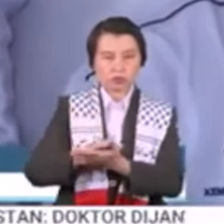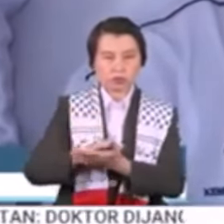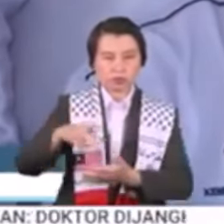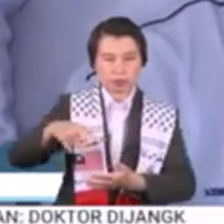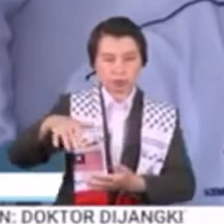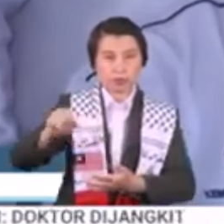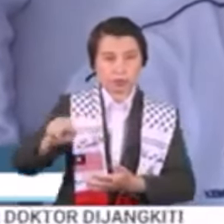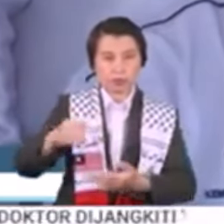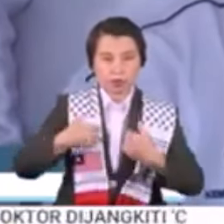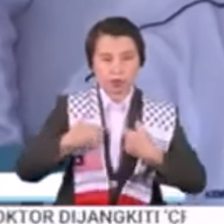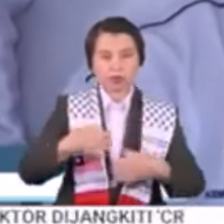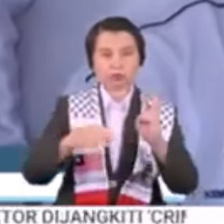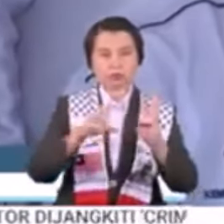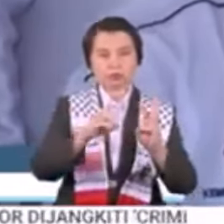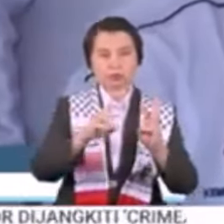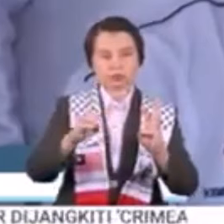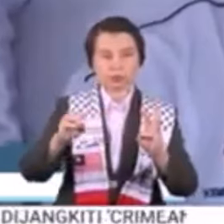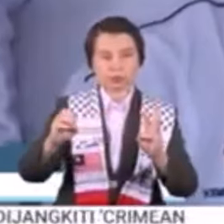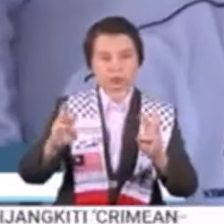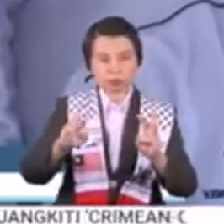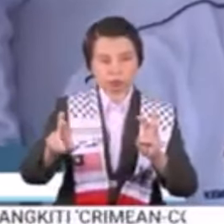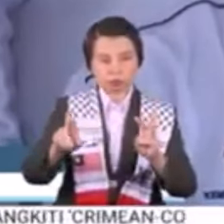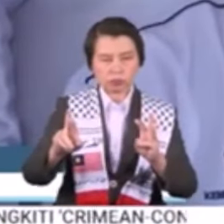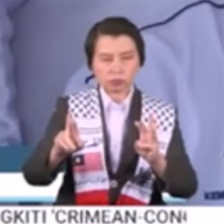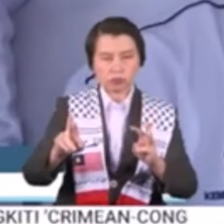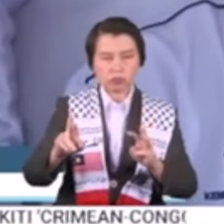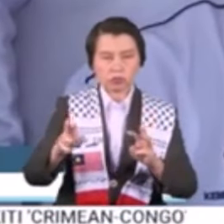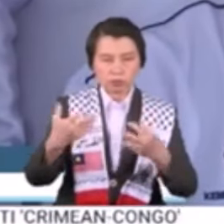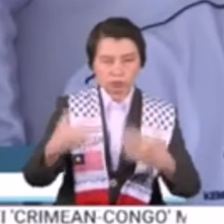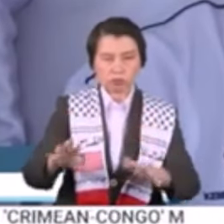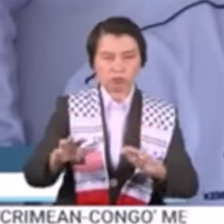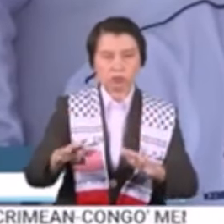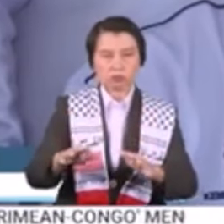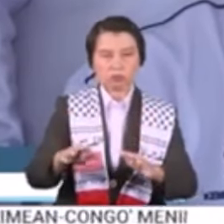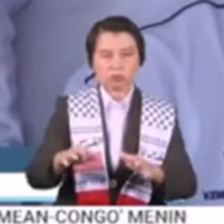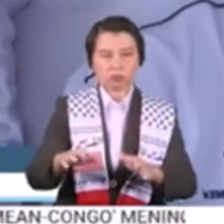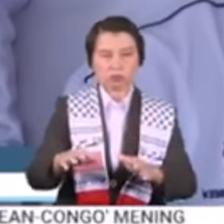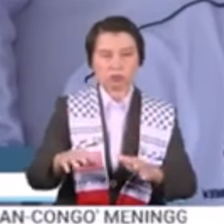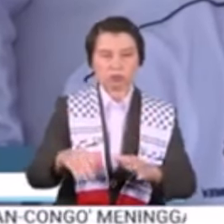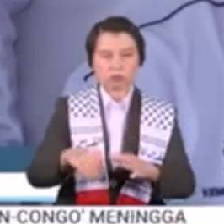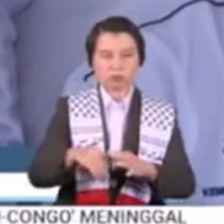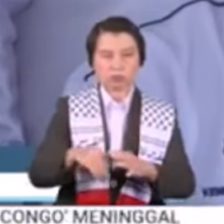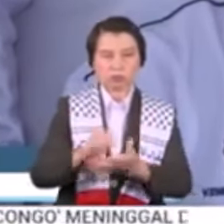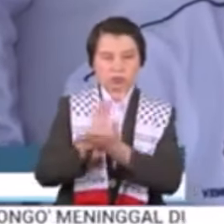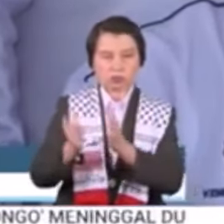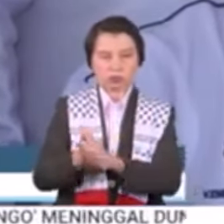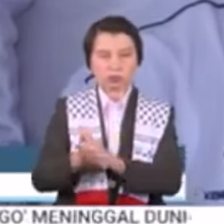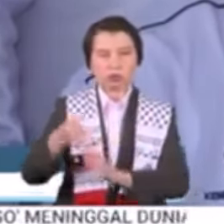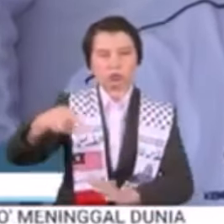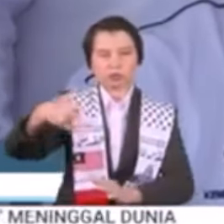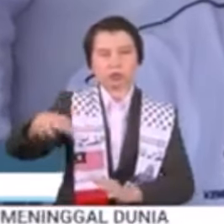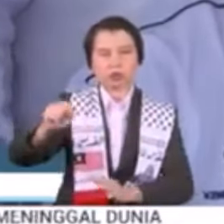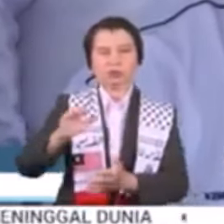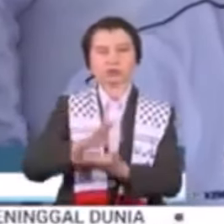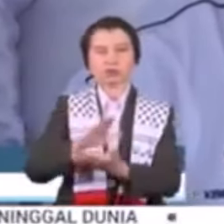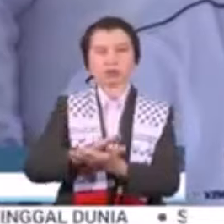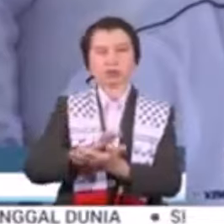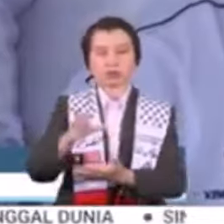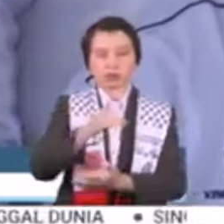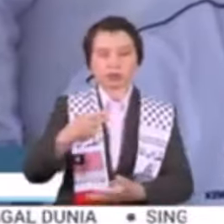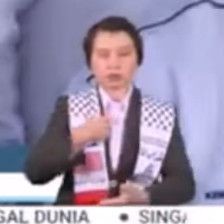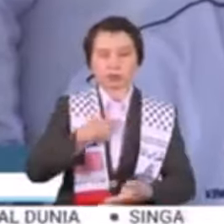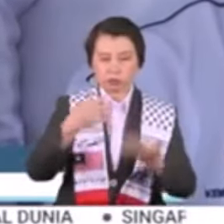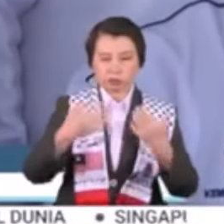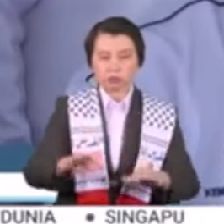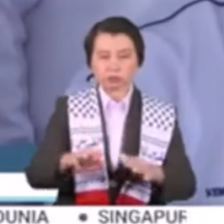Ada 5,063 ya, sekolah kita yang telah pun diwartakan sebagai BPS, dan kita juga